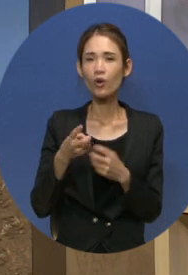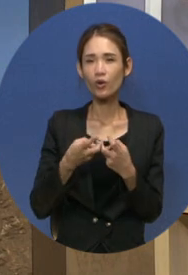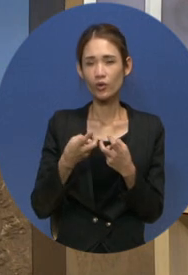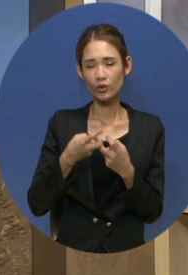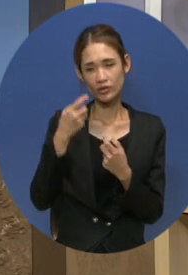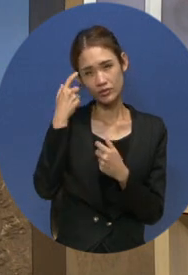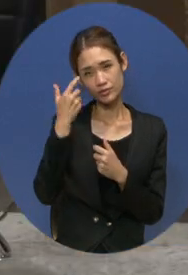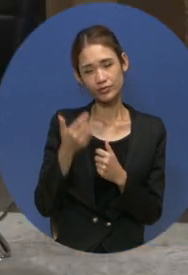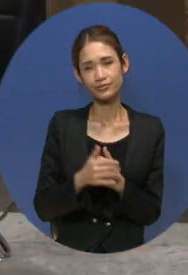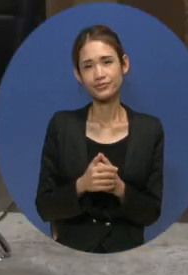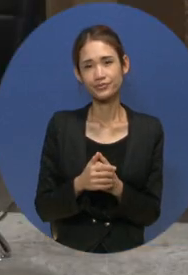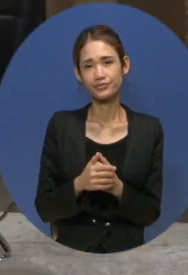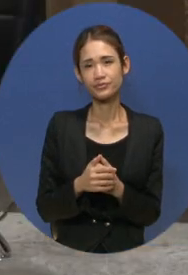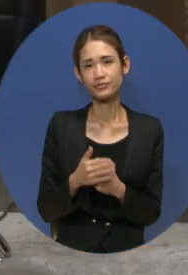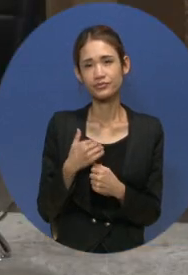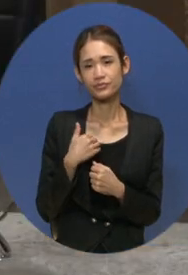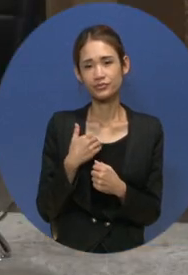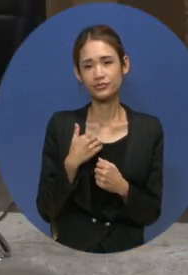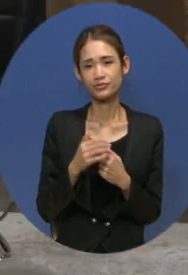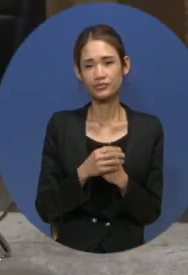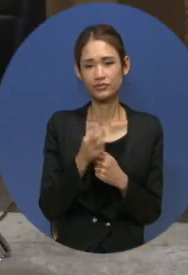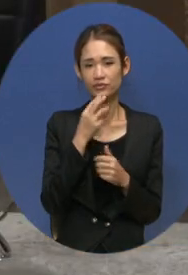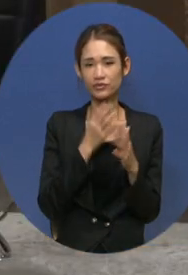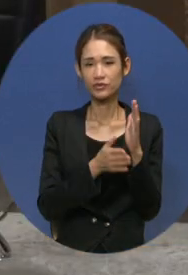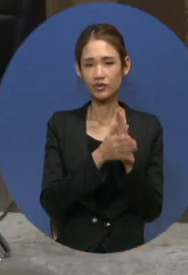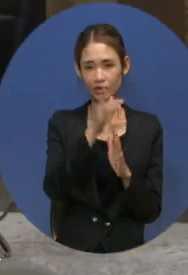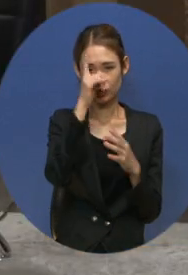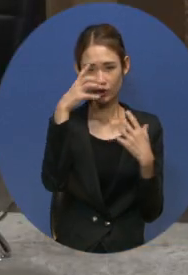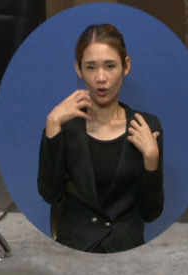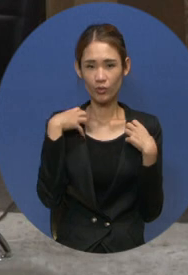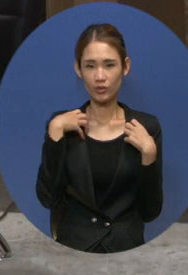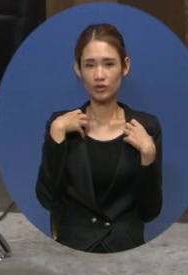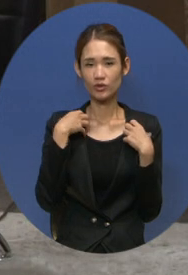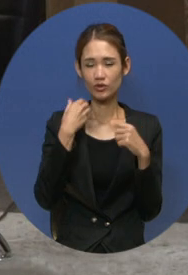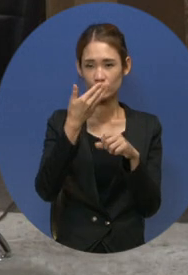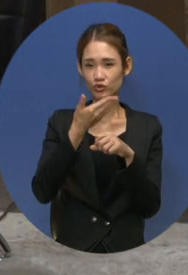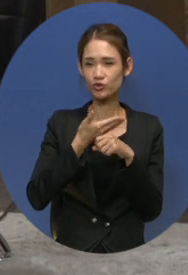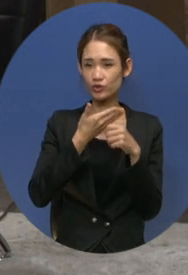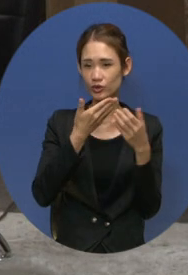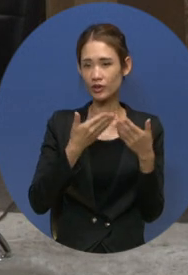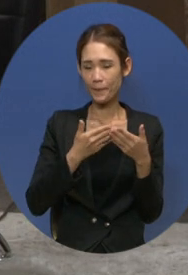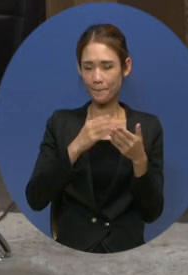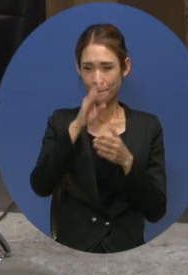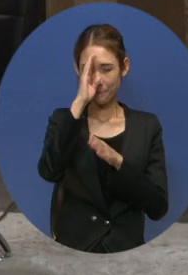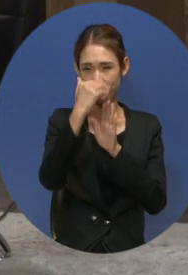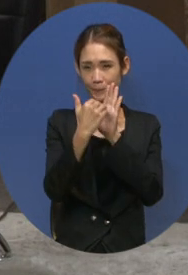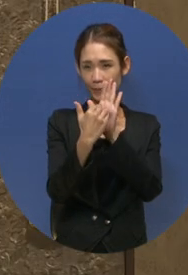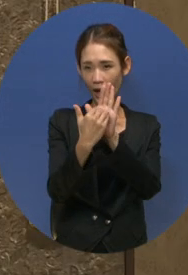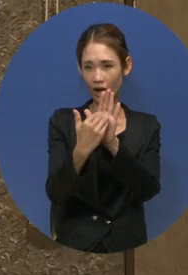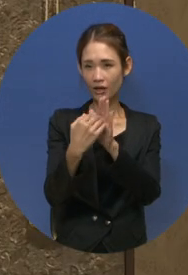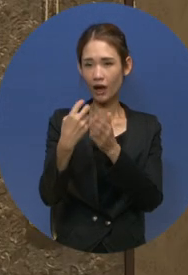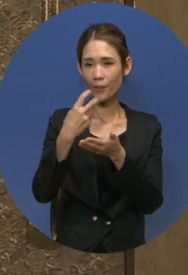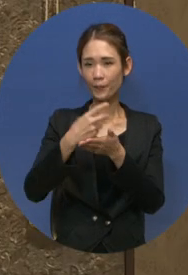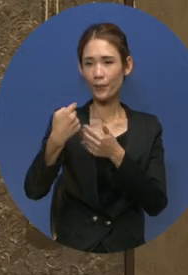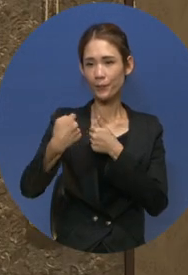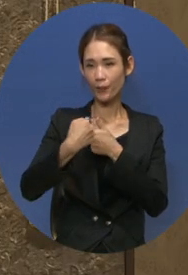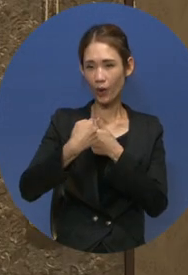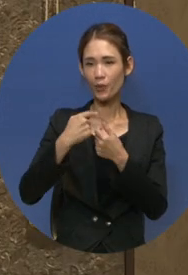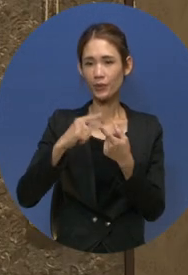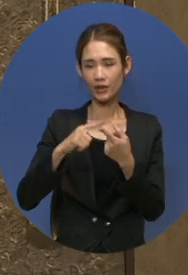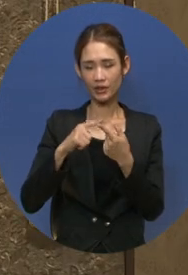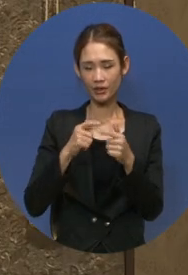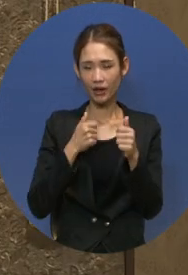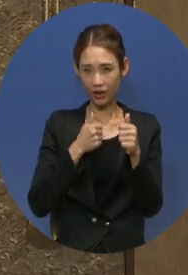기울이고 계신가요? 저희는 서울시와 이 정부에서 내려주는 그 방역 지침에 따라서 다 이렇게